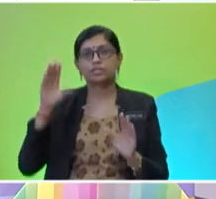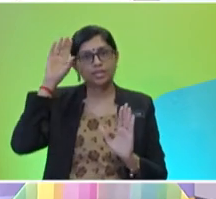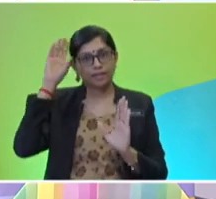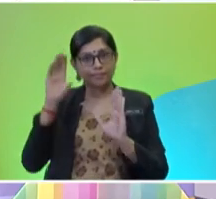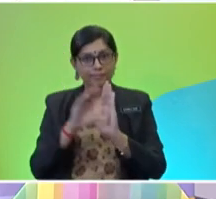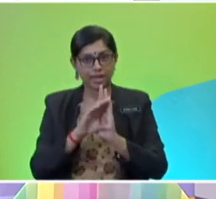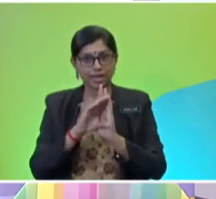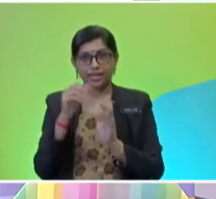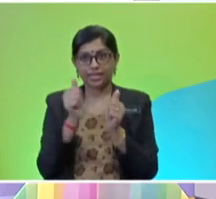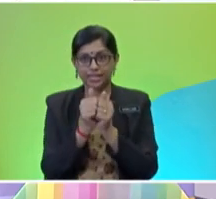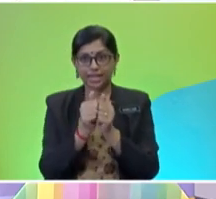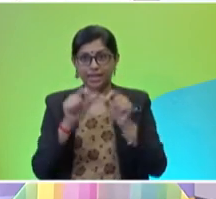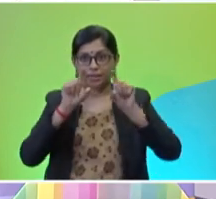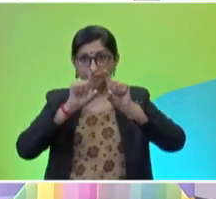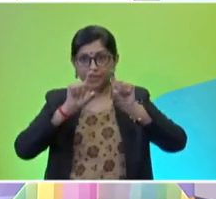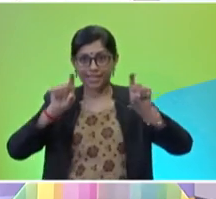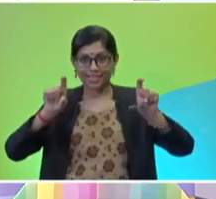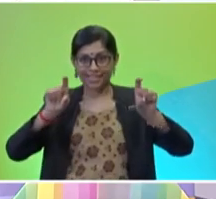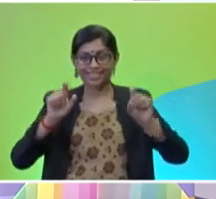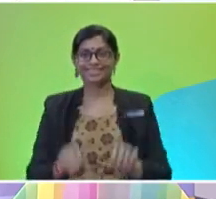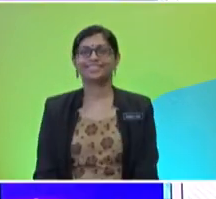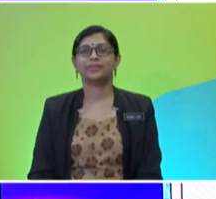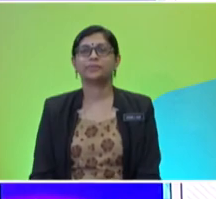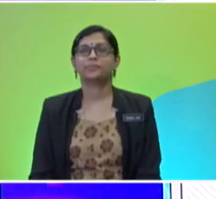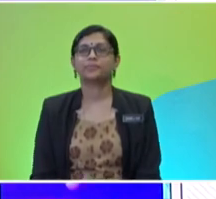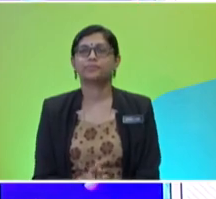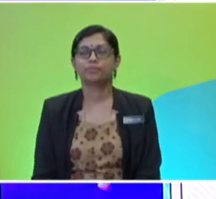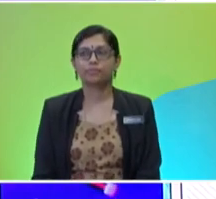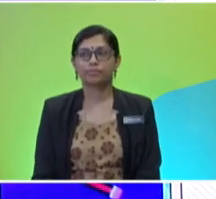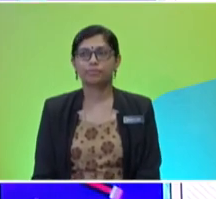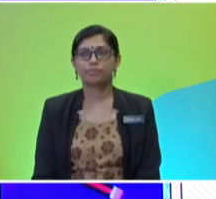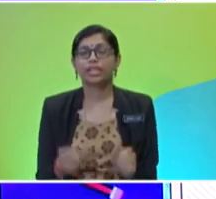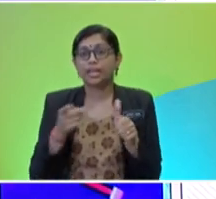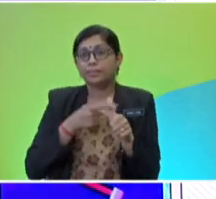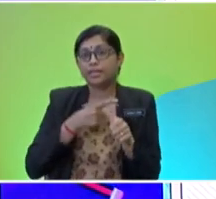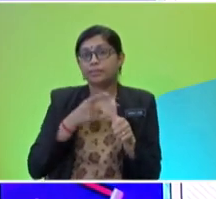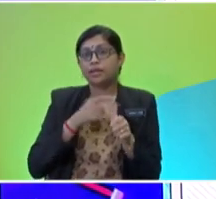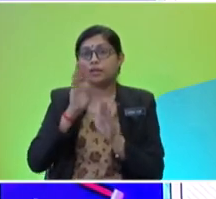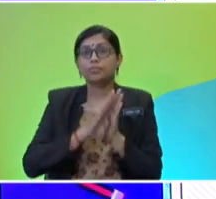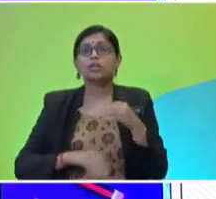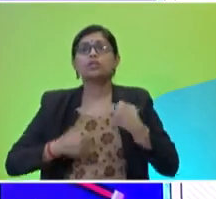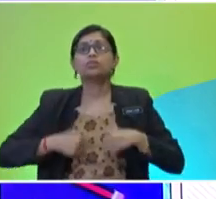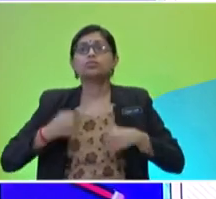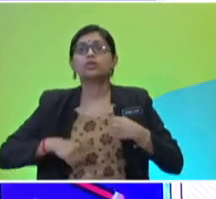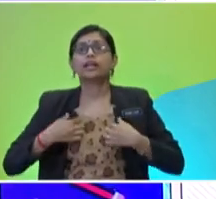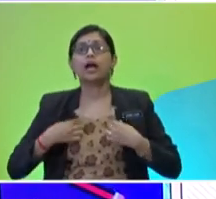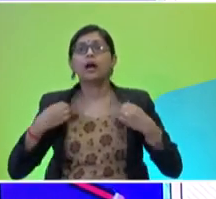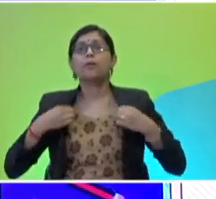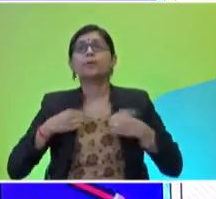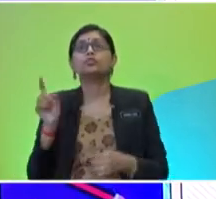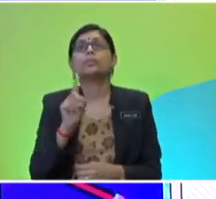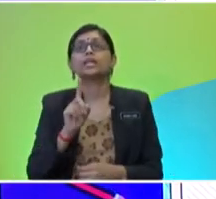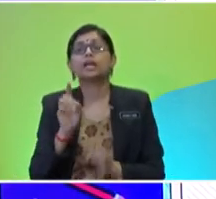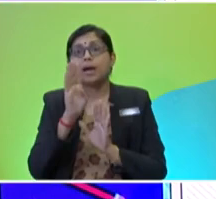jenis pakaian yang ada dekat sini. Ada dekat sini. Okey cikgu, saya mulakan dulu. Kalau yang bersukan, ha, murid-murid macam